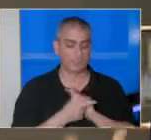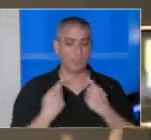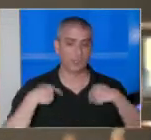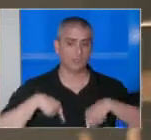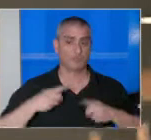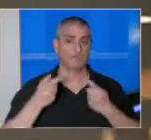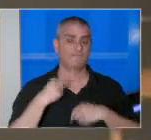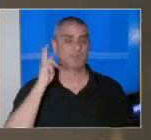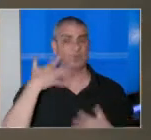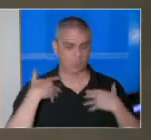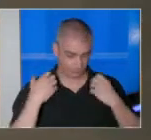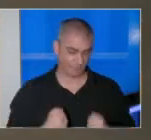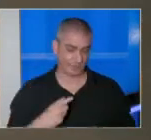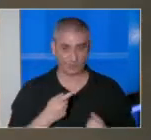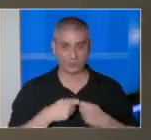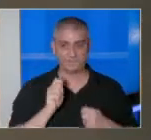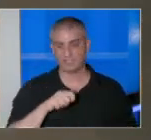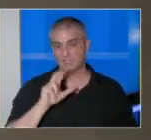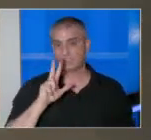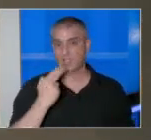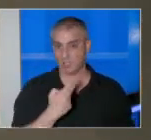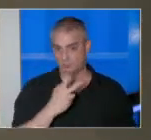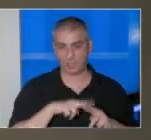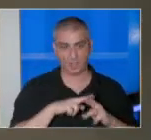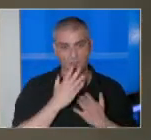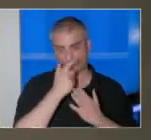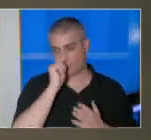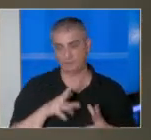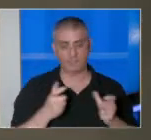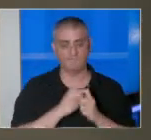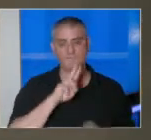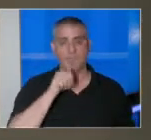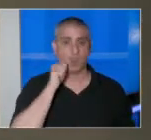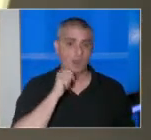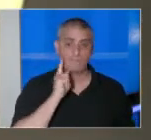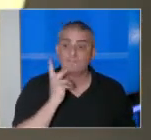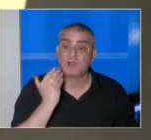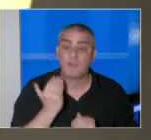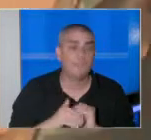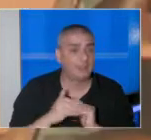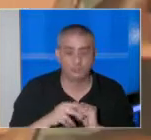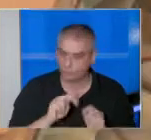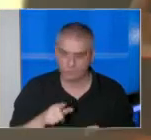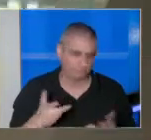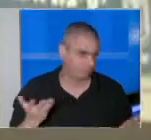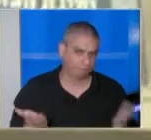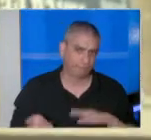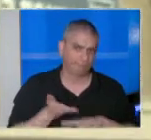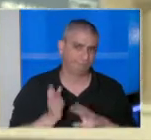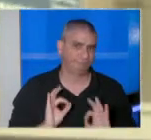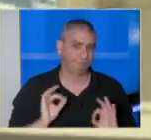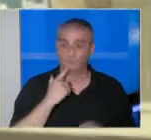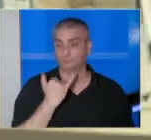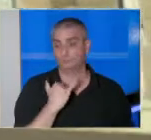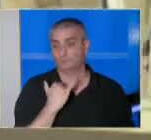יושב ראש ועדת החוץ וביטחון חבר הכנסת צביקה האוזר, לאחר שעזב את גוש כחול לבן, אבל בסוף הנושא הזה פשוט לא עלה.